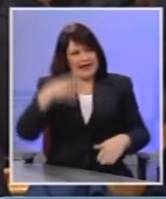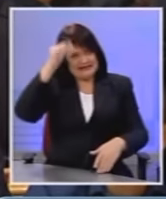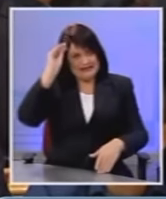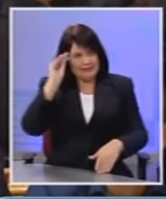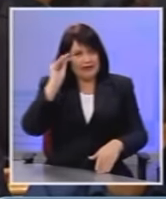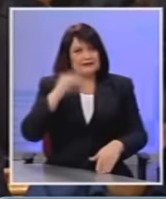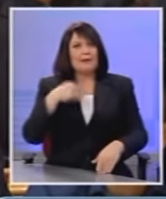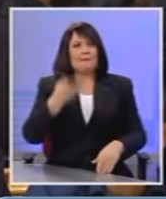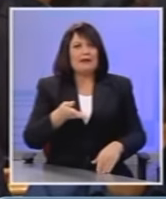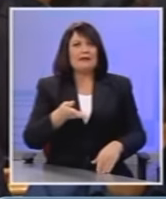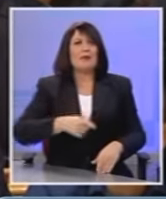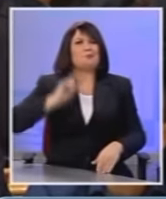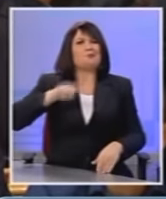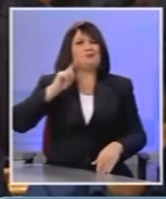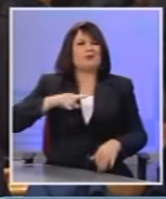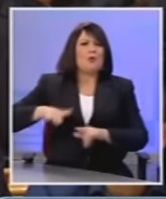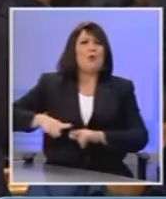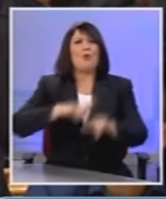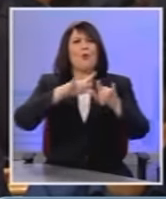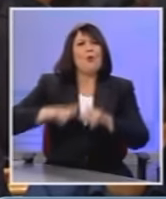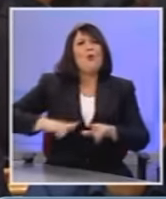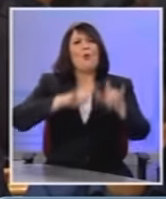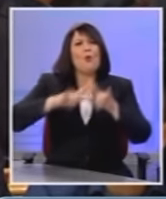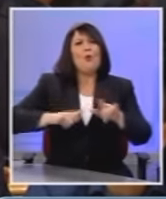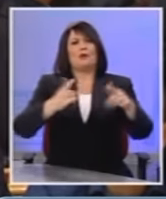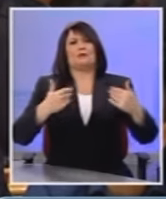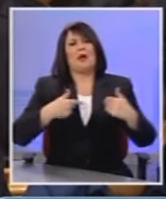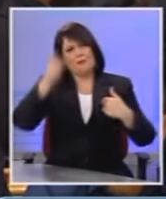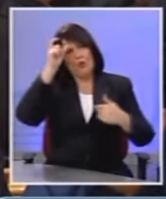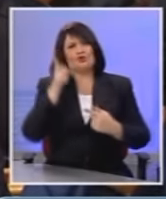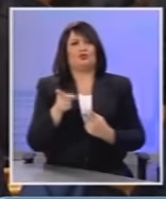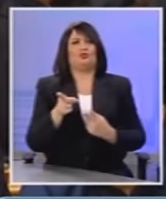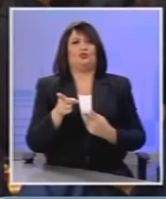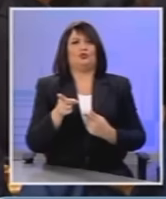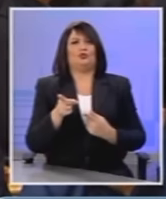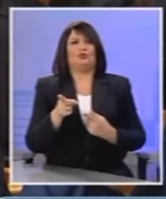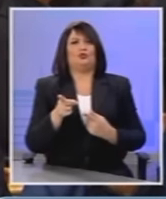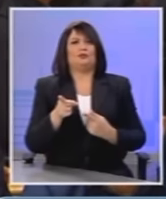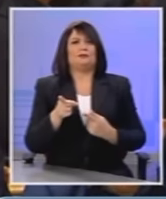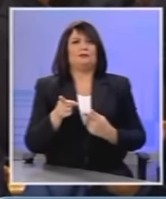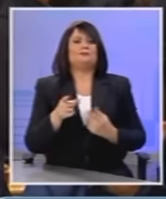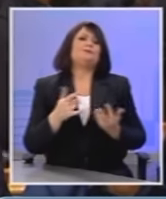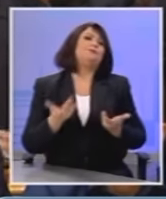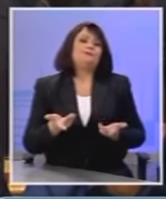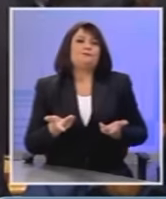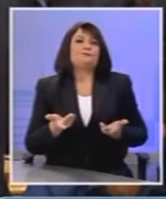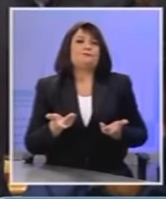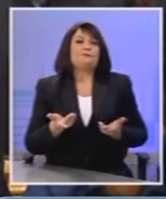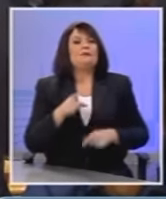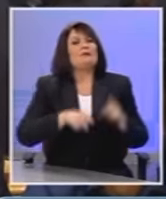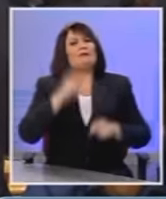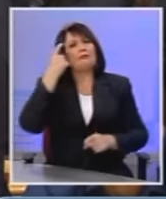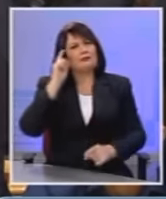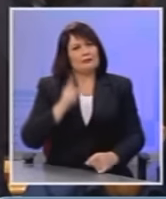είχαμε συνεχείς παραβιάσεις του εθνικού εναέριου χώρου μας. Και για όσους δεν το